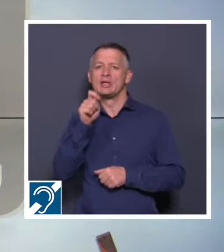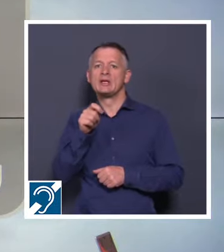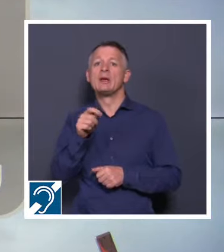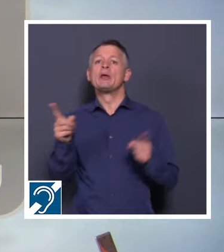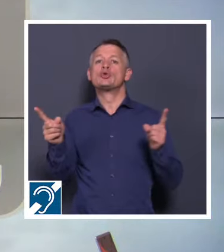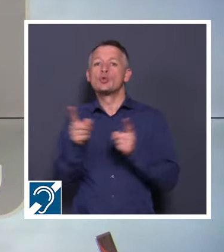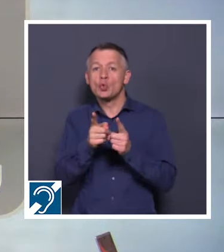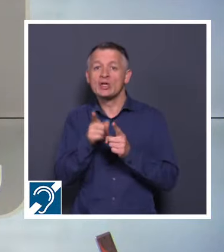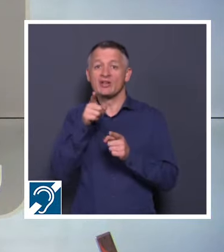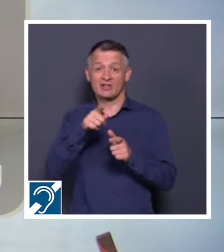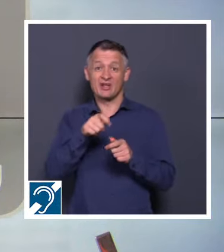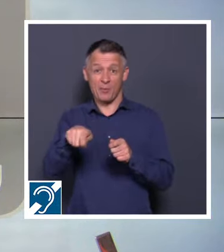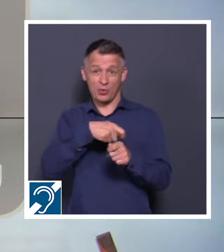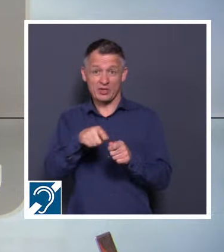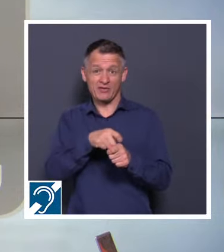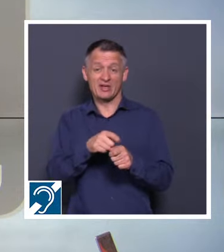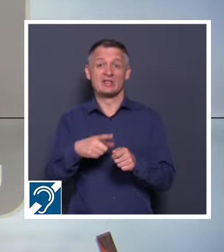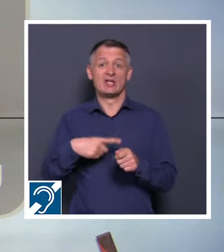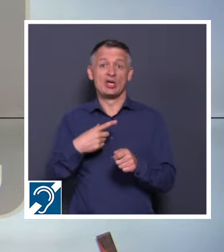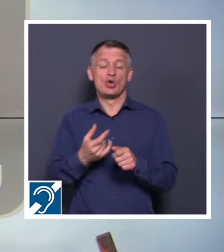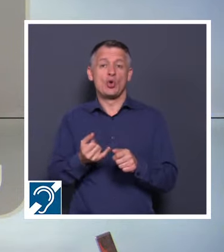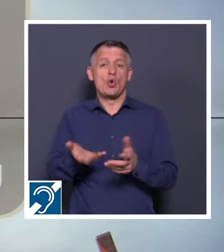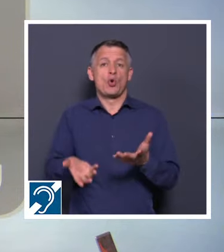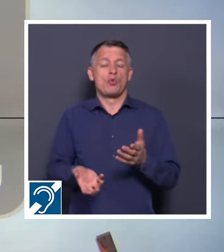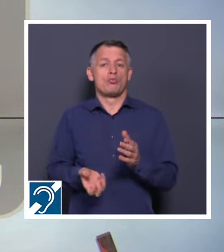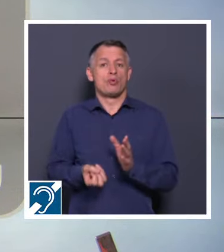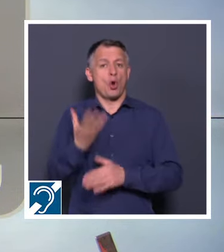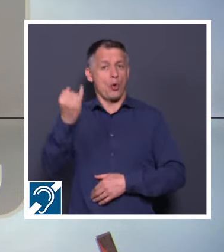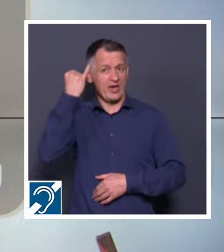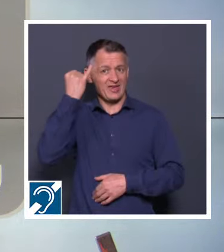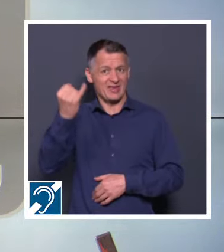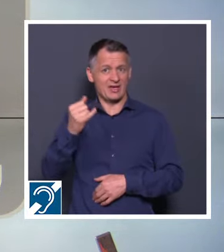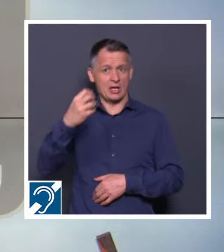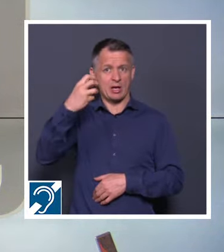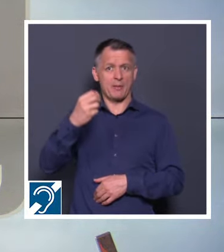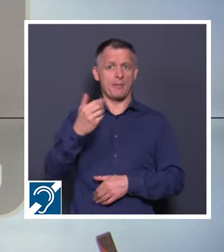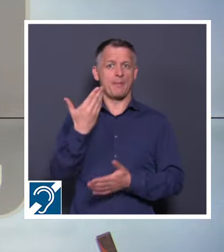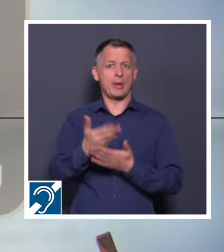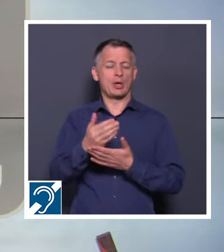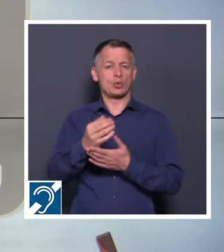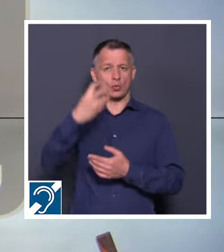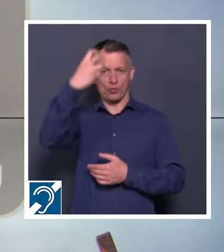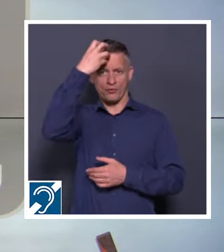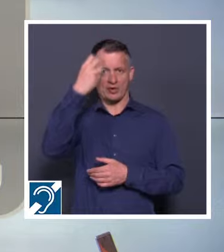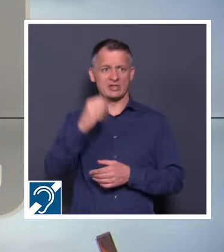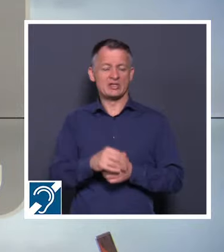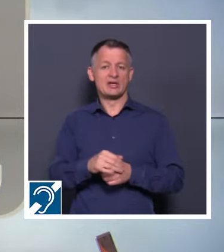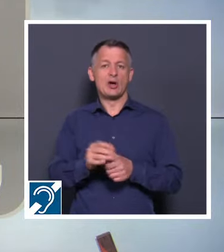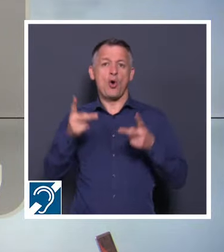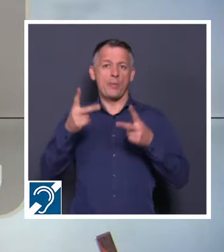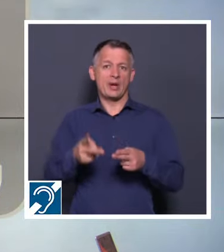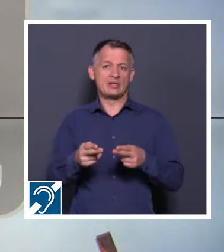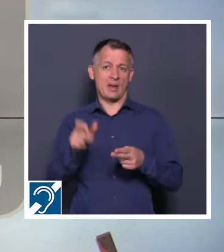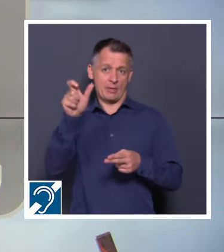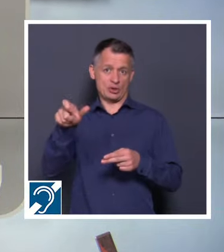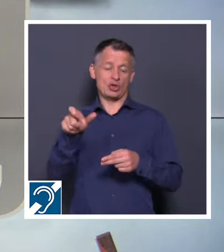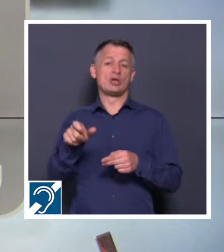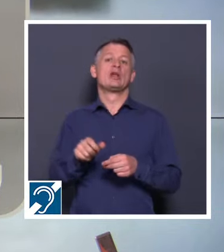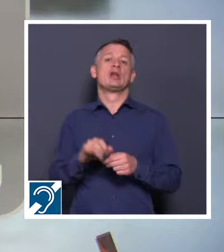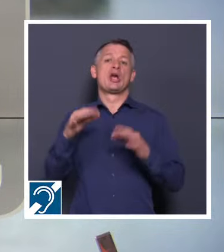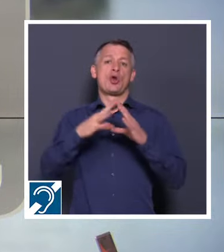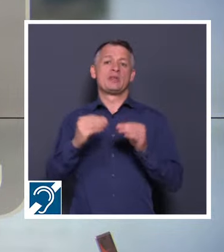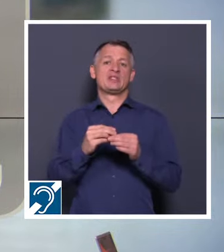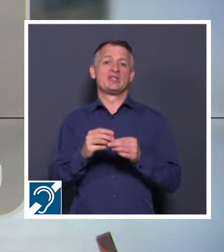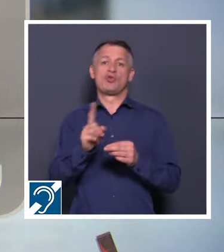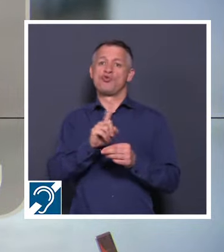modificare o nouă tentativă a guvernanților de a descuraja românii să-și ia concedii medicale? Evident